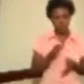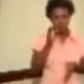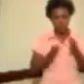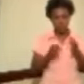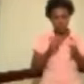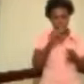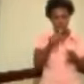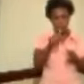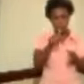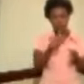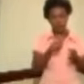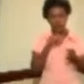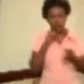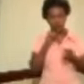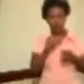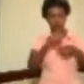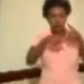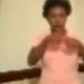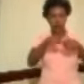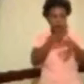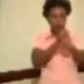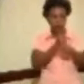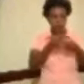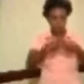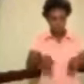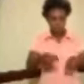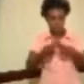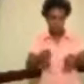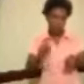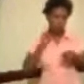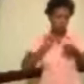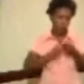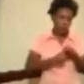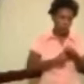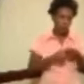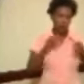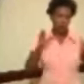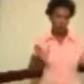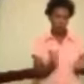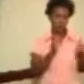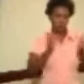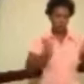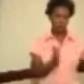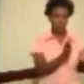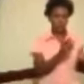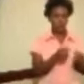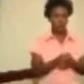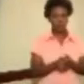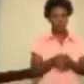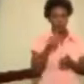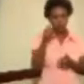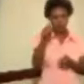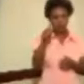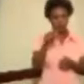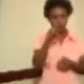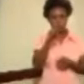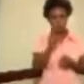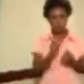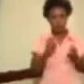pénaliser la population. Mais en même temps, parallèlement que ou à envisager ça, il faut que ou